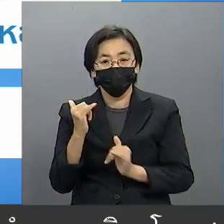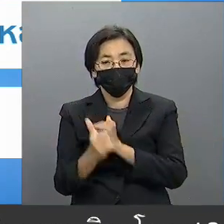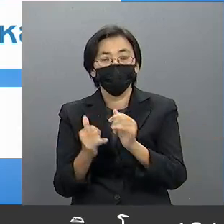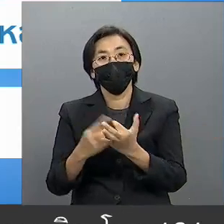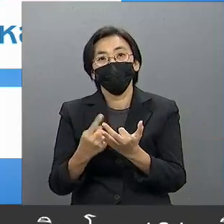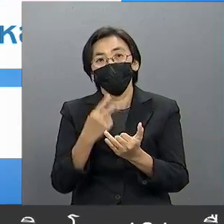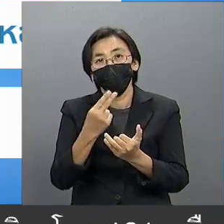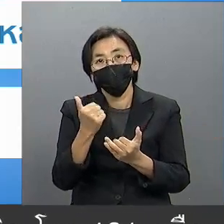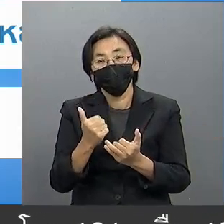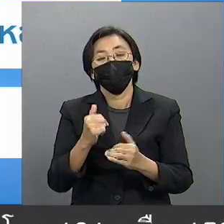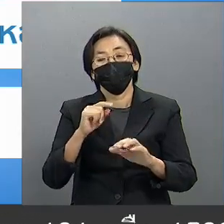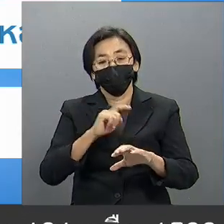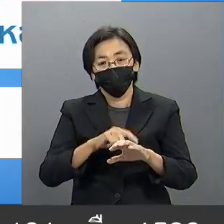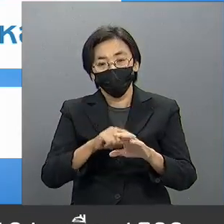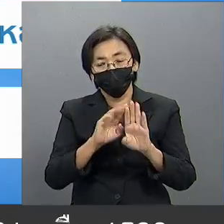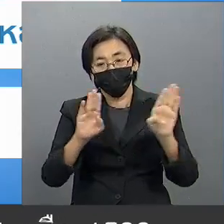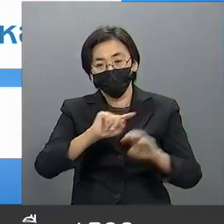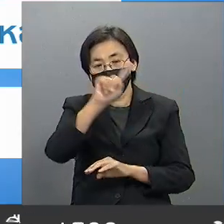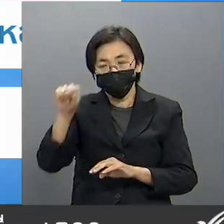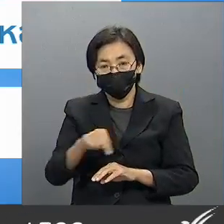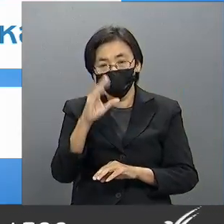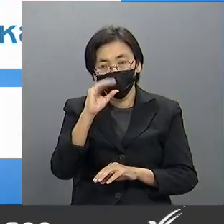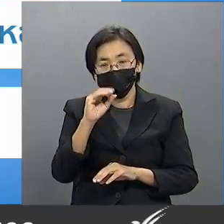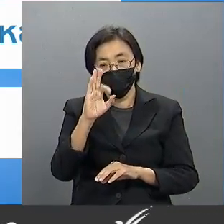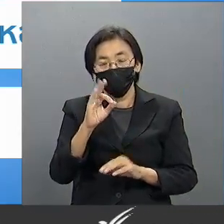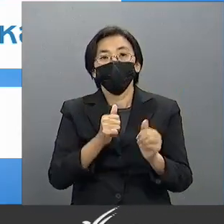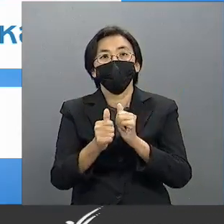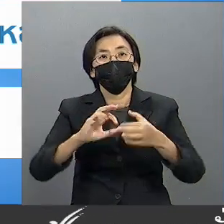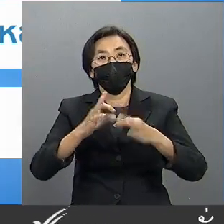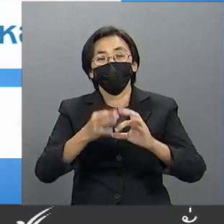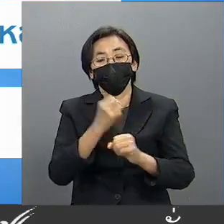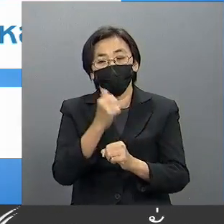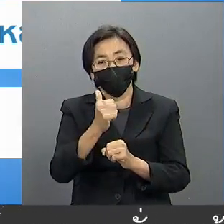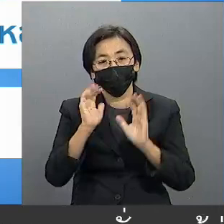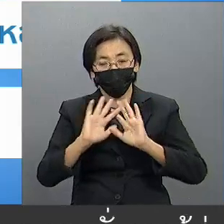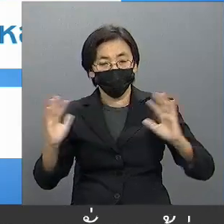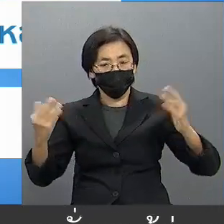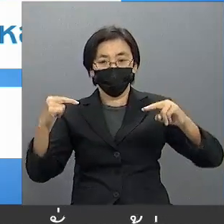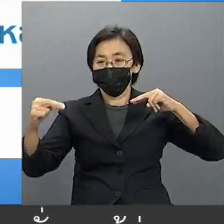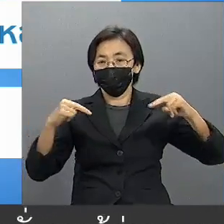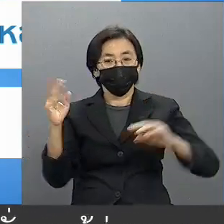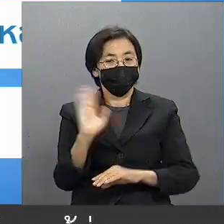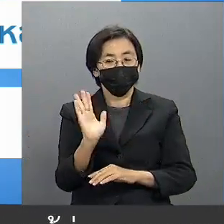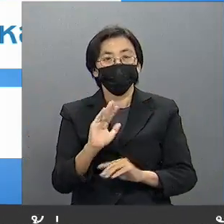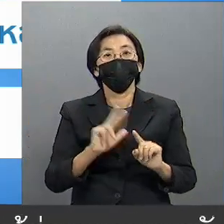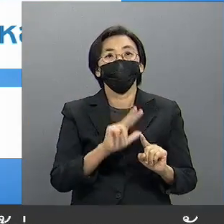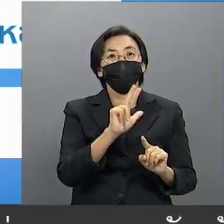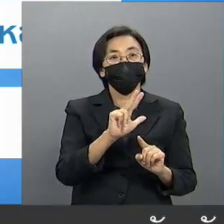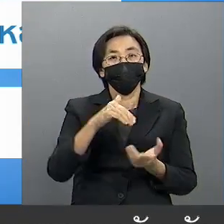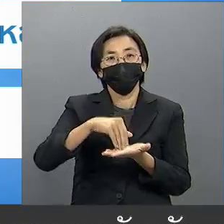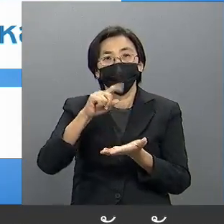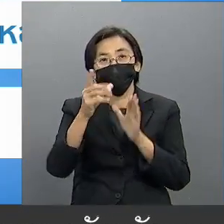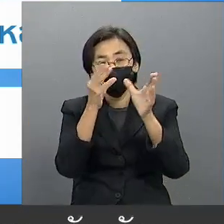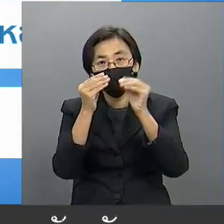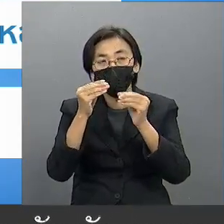21:00นและสามารถจัดการแข่งขันกีฬาได้โดยไม่มีผู้ชมในสนามค่ะ 3ศูนย์การเรียนรู้ศูนย์